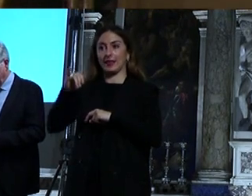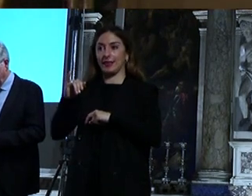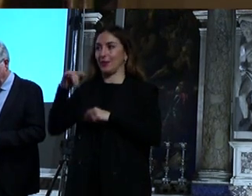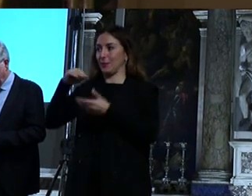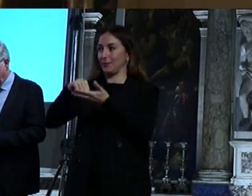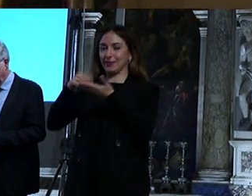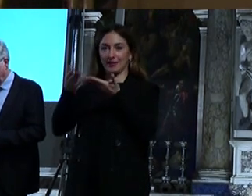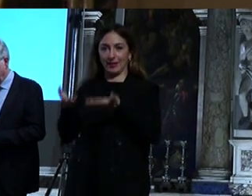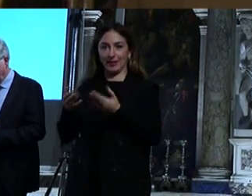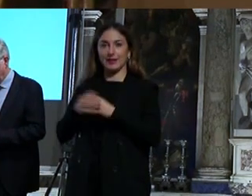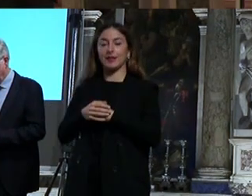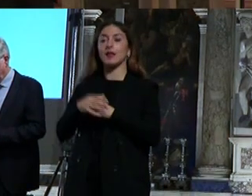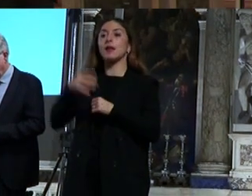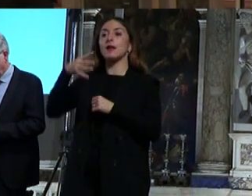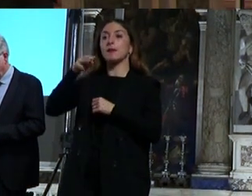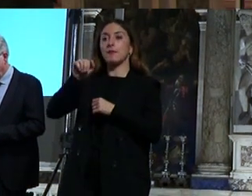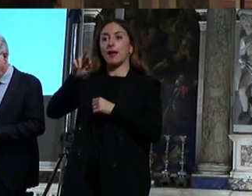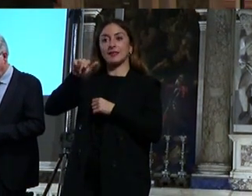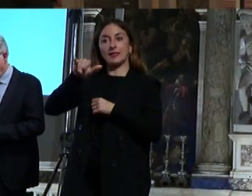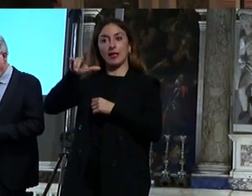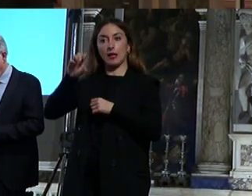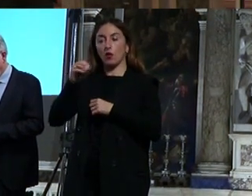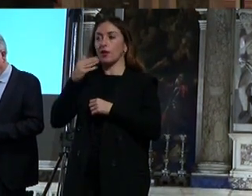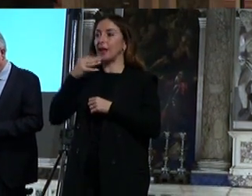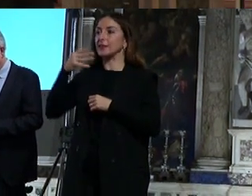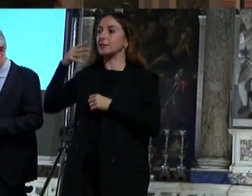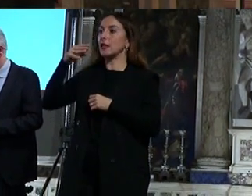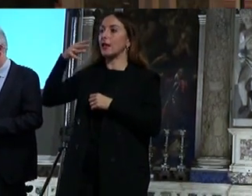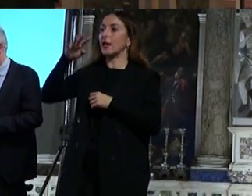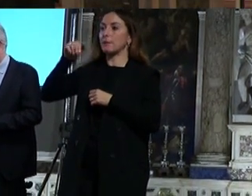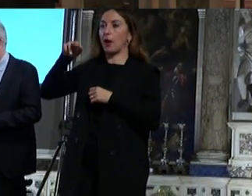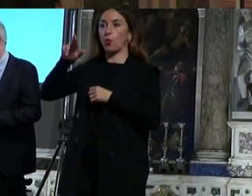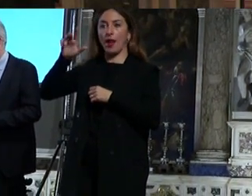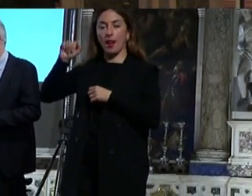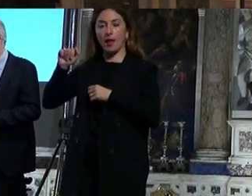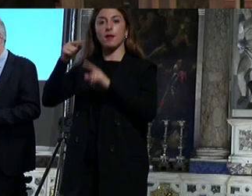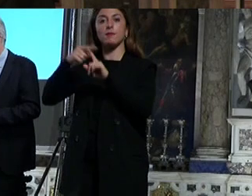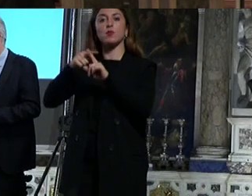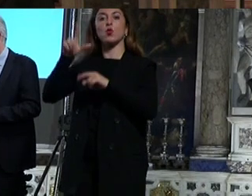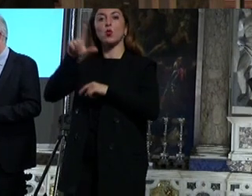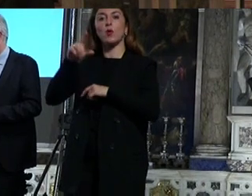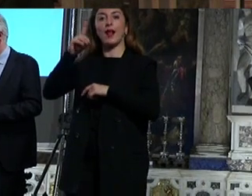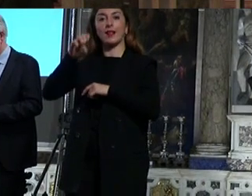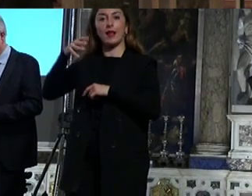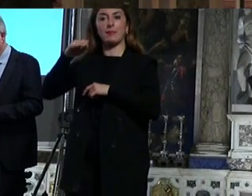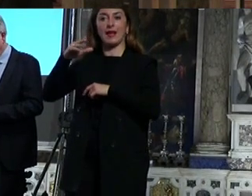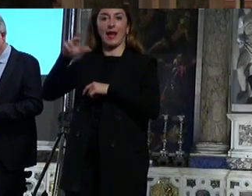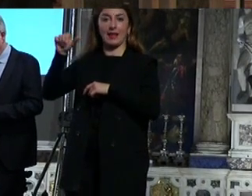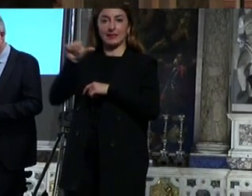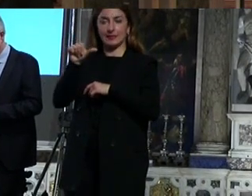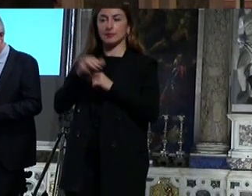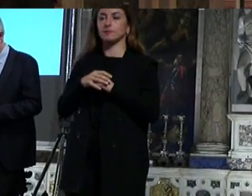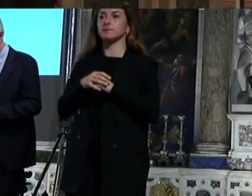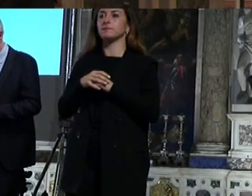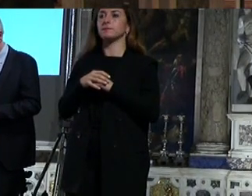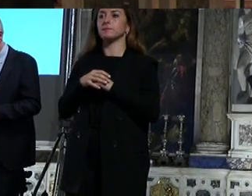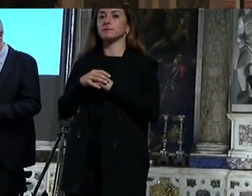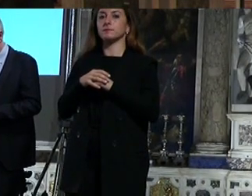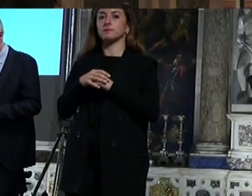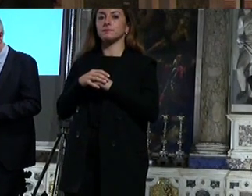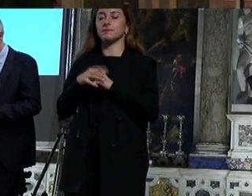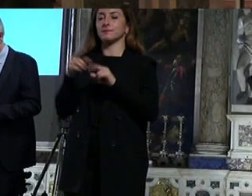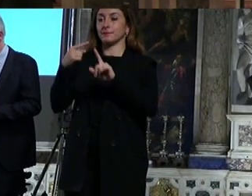oggi, Marsilio, grazie a Emanuela, grazie a Luca De Michelis, e poi più